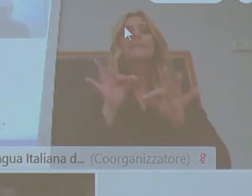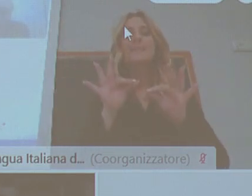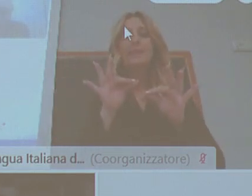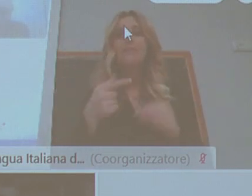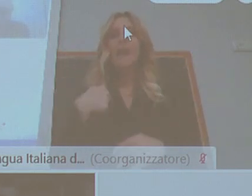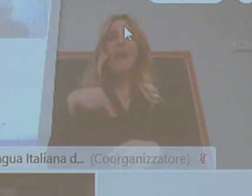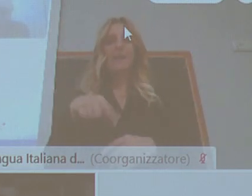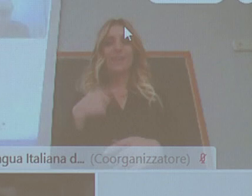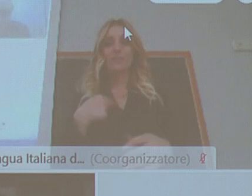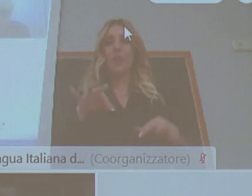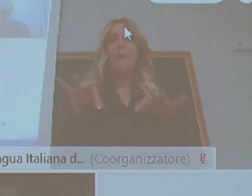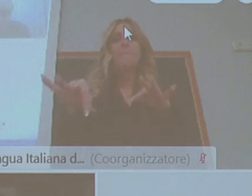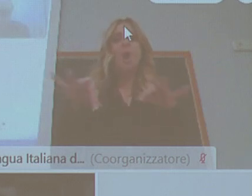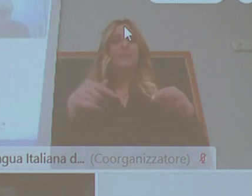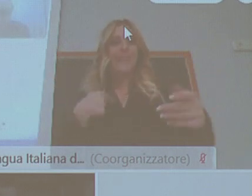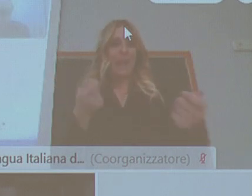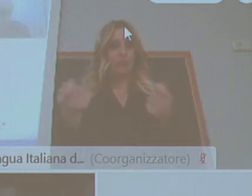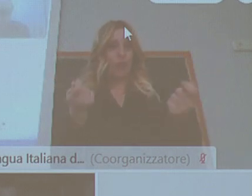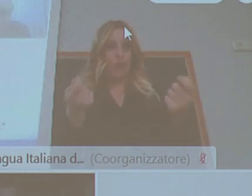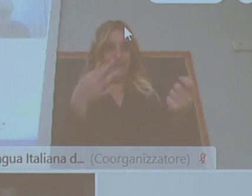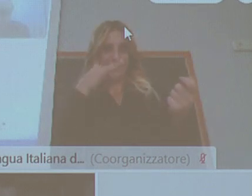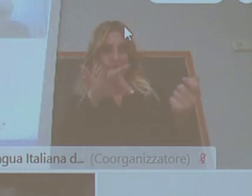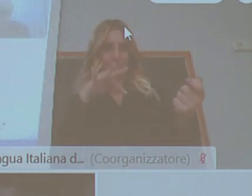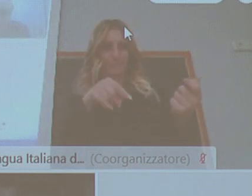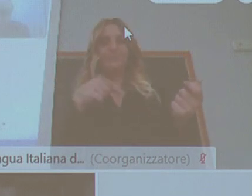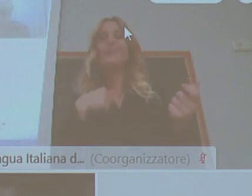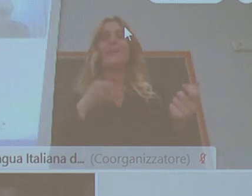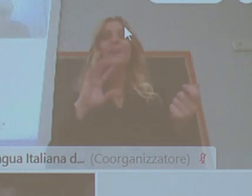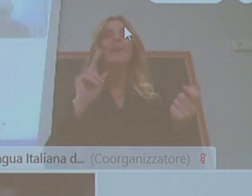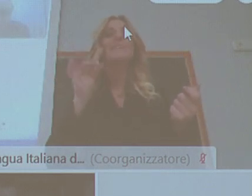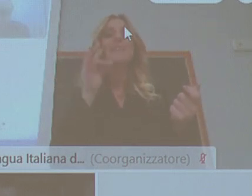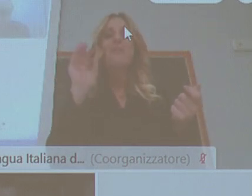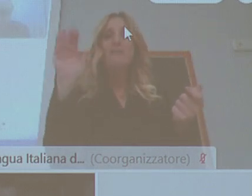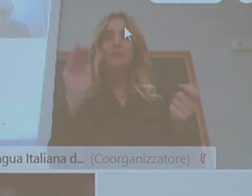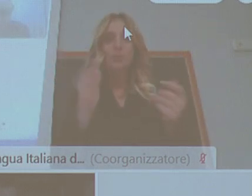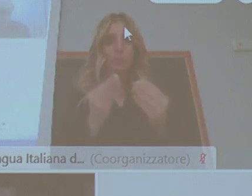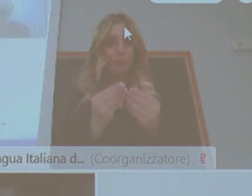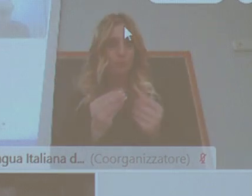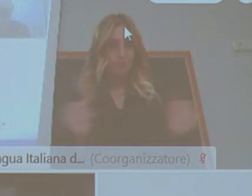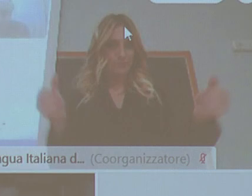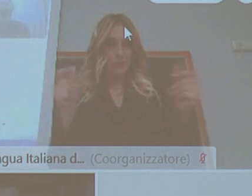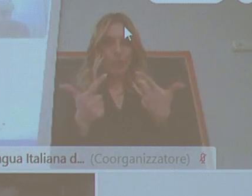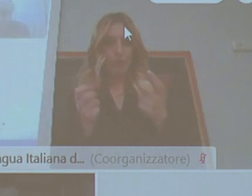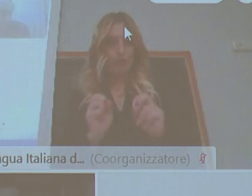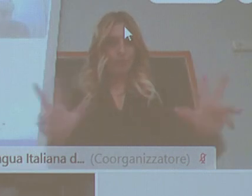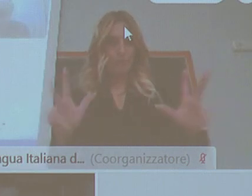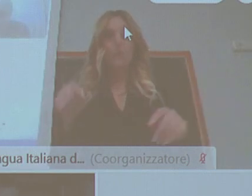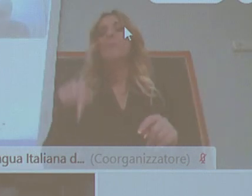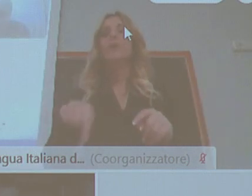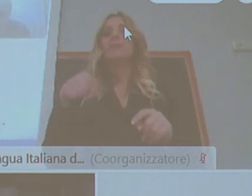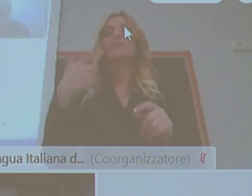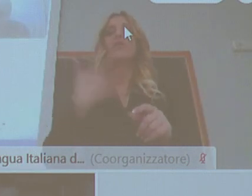moderatore, perché no, anche qui sono un po' fuori moda, perché con la videoconferenza questo ruolo